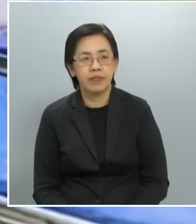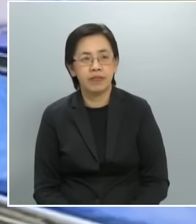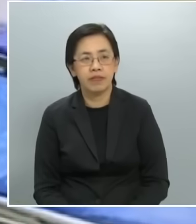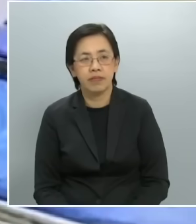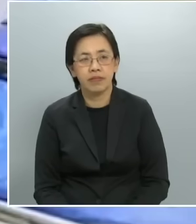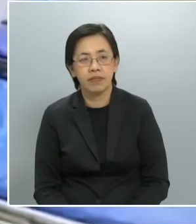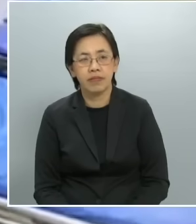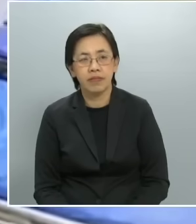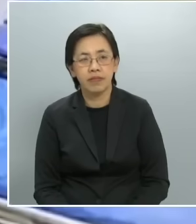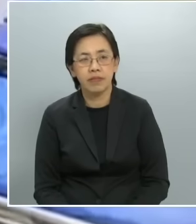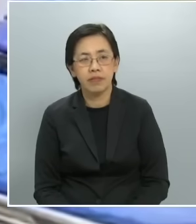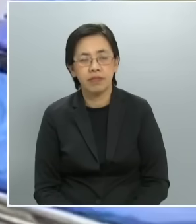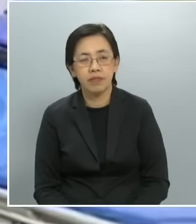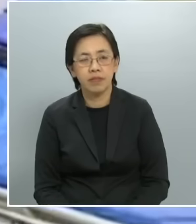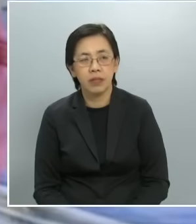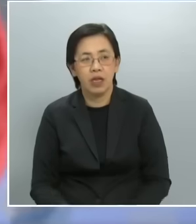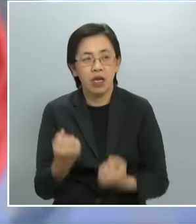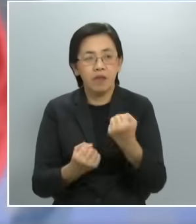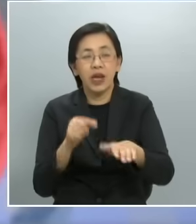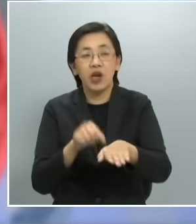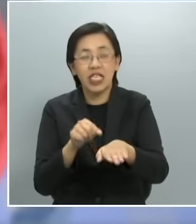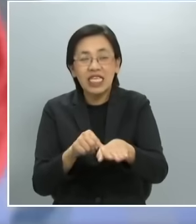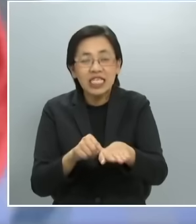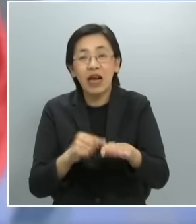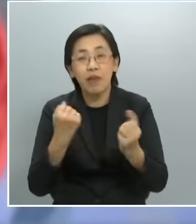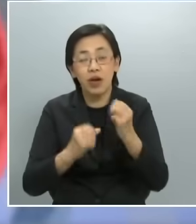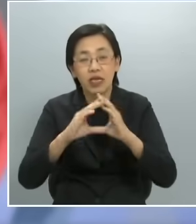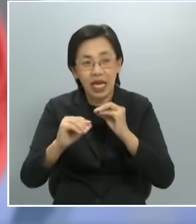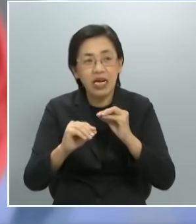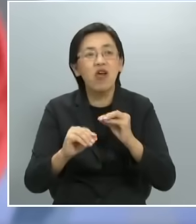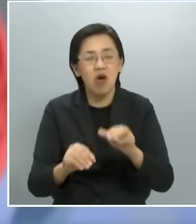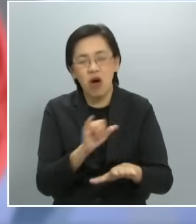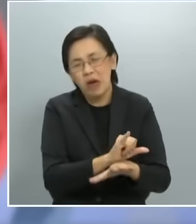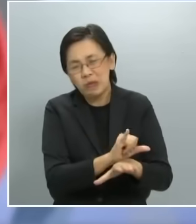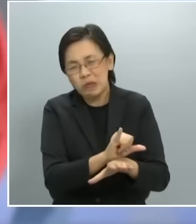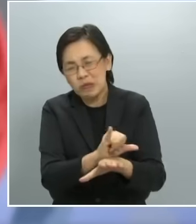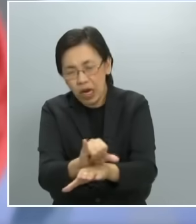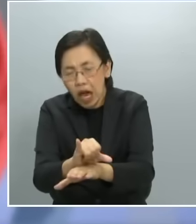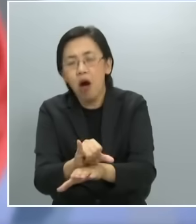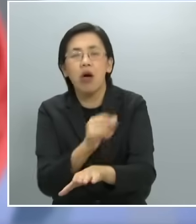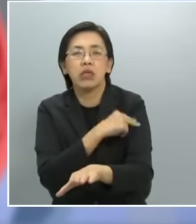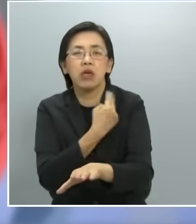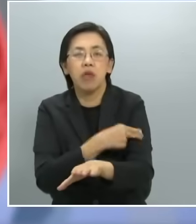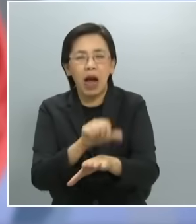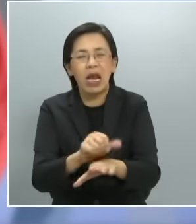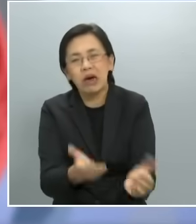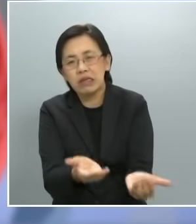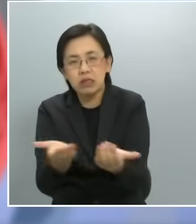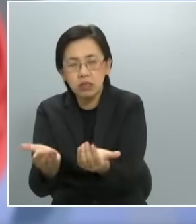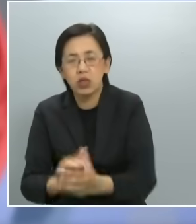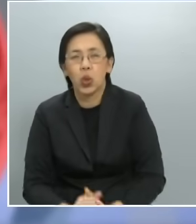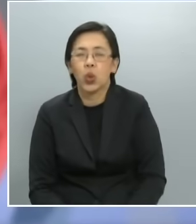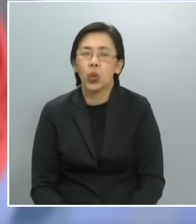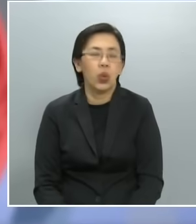อันนี้เป็น Camryนะคะที่นำสารวัตรสิวมาส่งที่โรงพยาบาลคือเรื่องนี้ละเอียดอ่อนมากนะฮะ